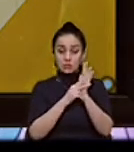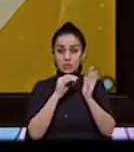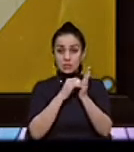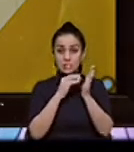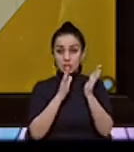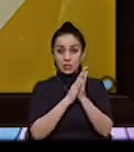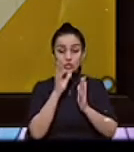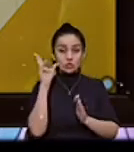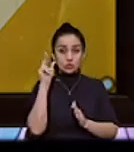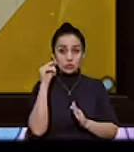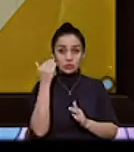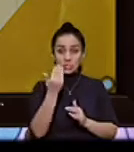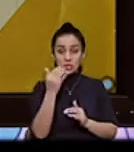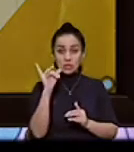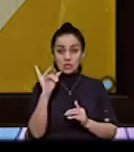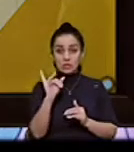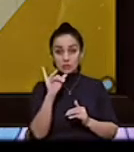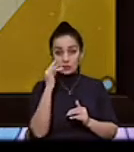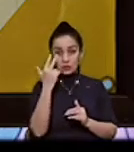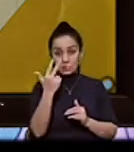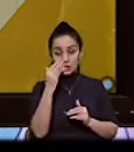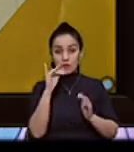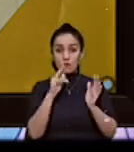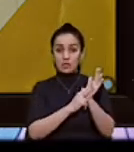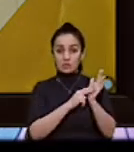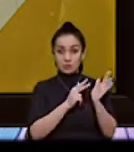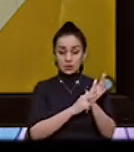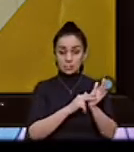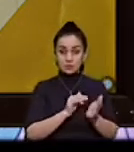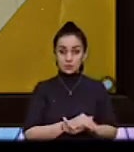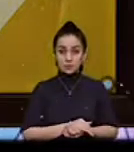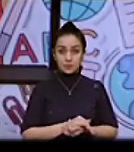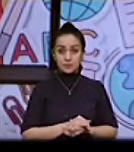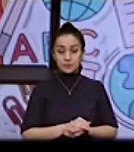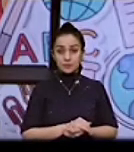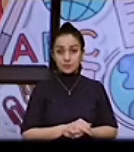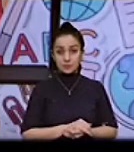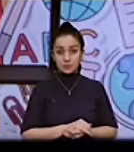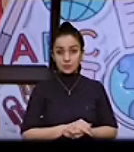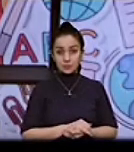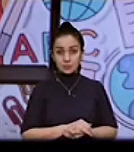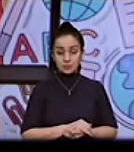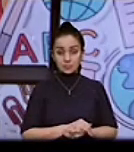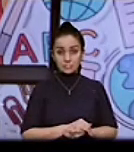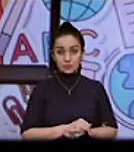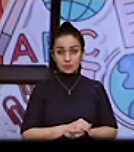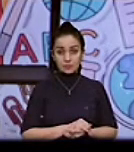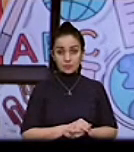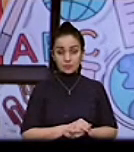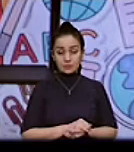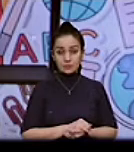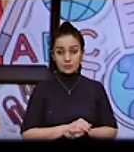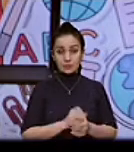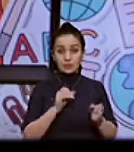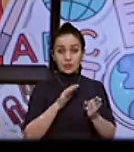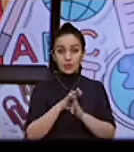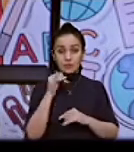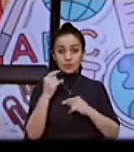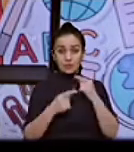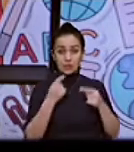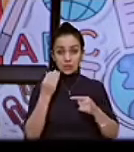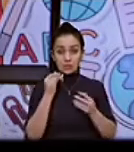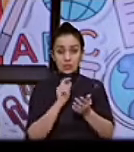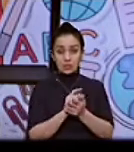3 части из 8 запишем числом 3/8. Справились? Отлично.